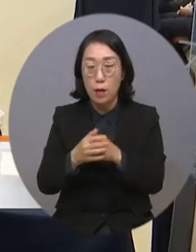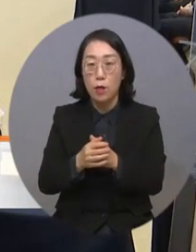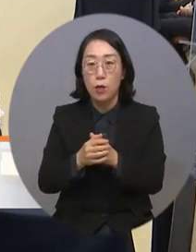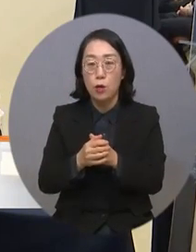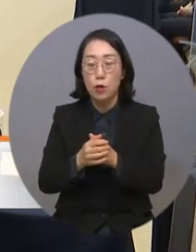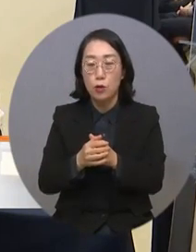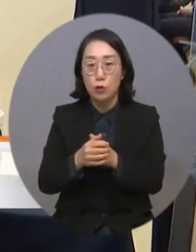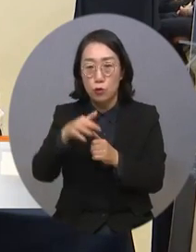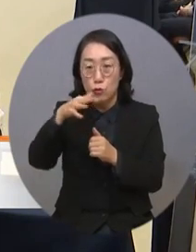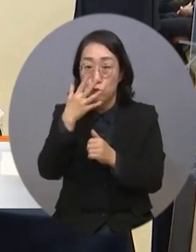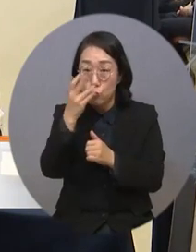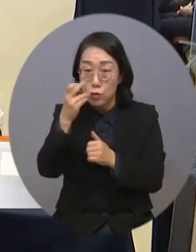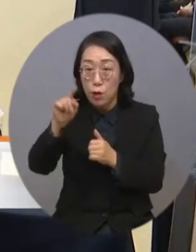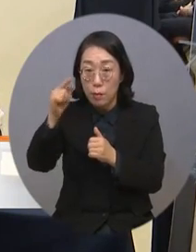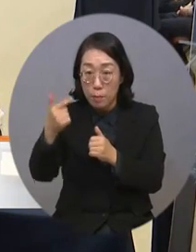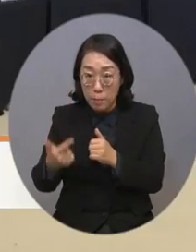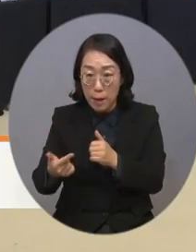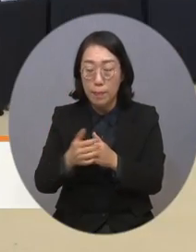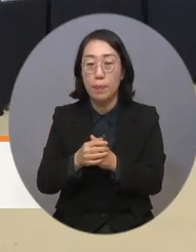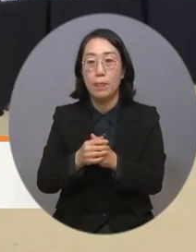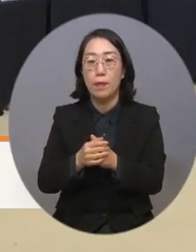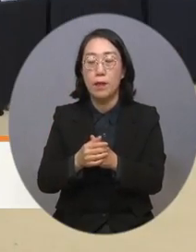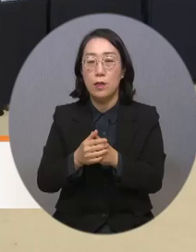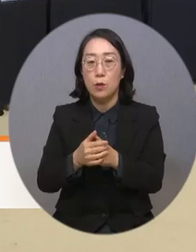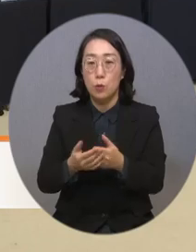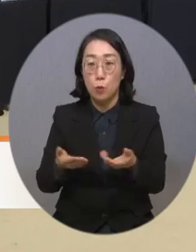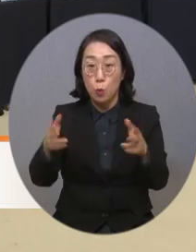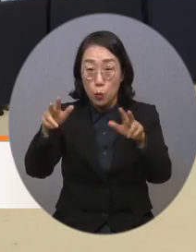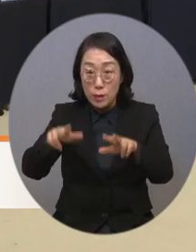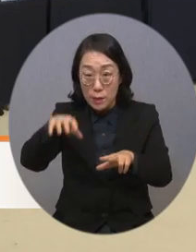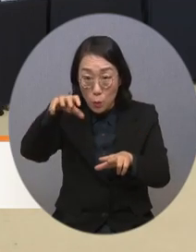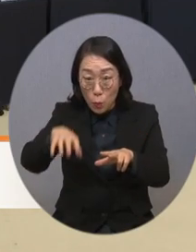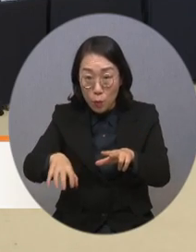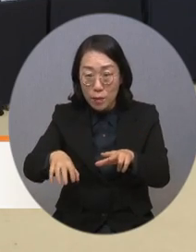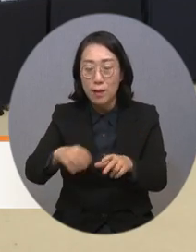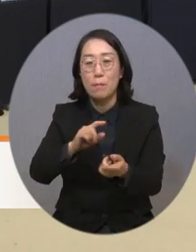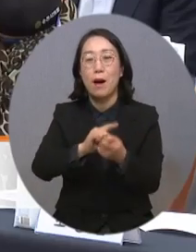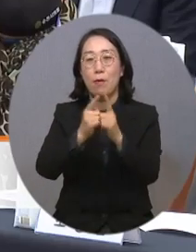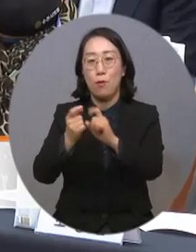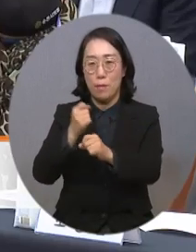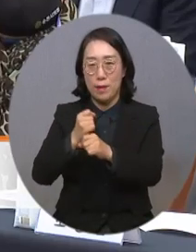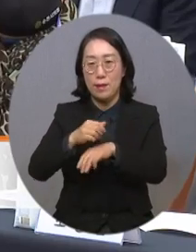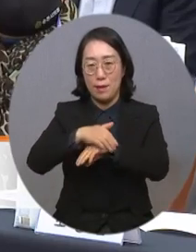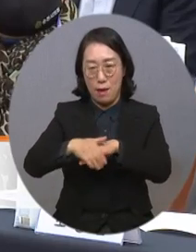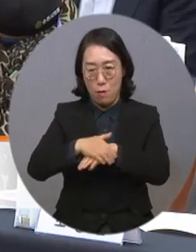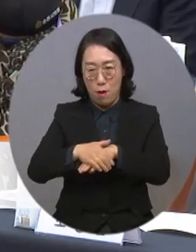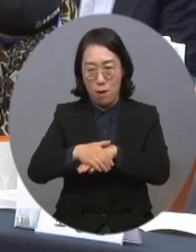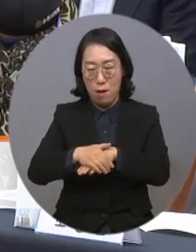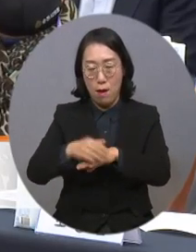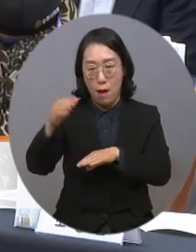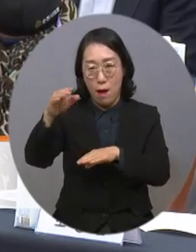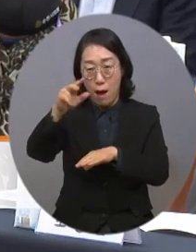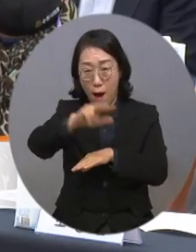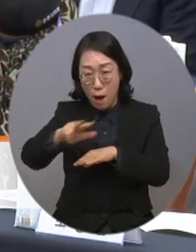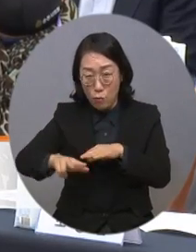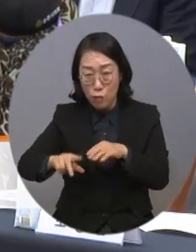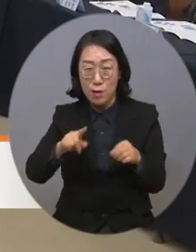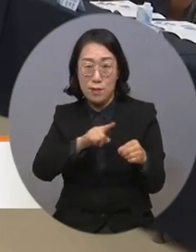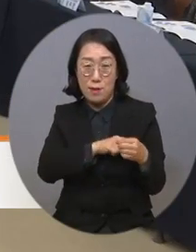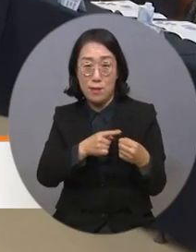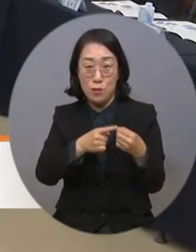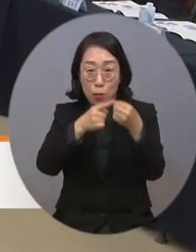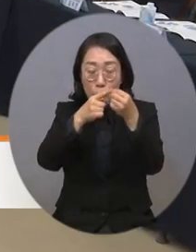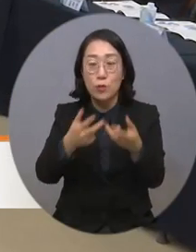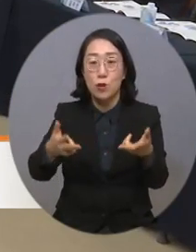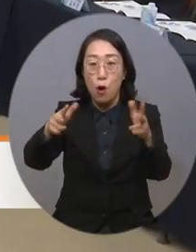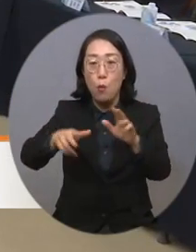정원을 중심으로 펼쳐질 2023 순천만 국제정원 박람회를 통해 순천을 대한민국 제1호